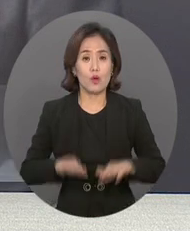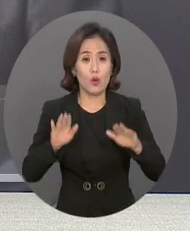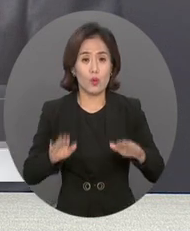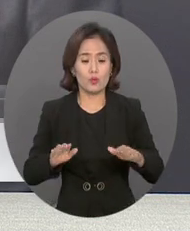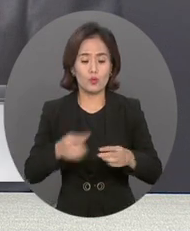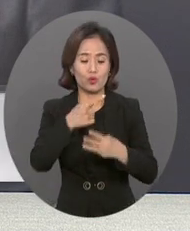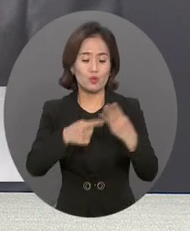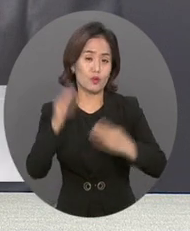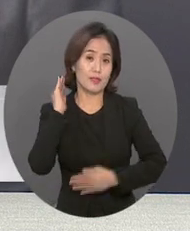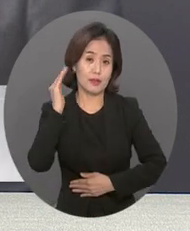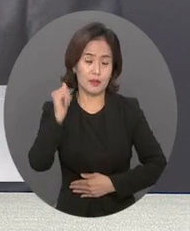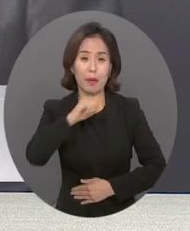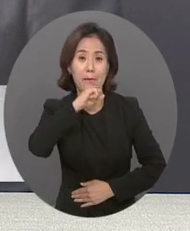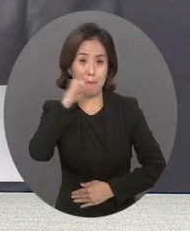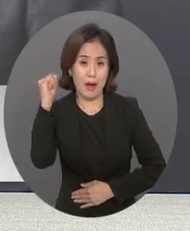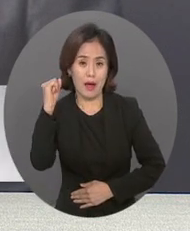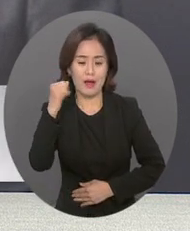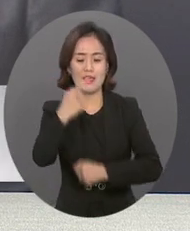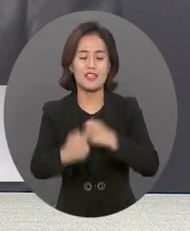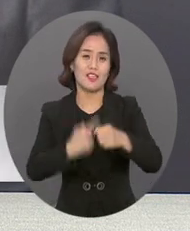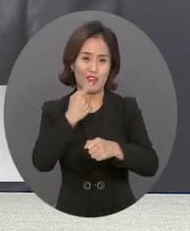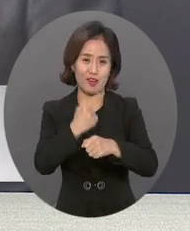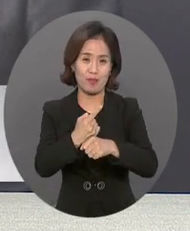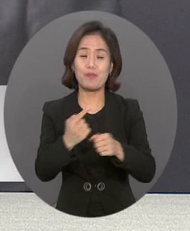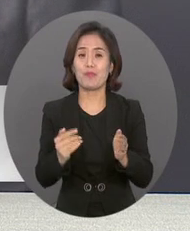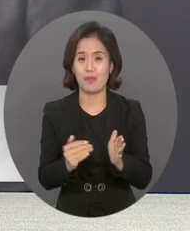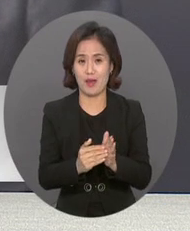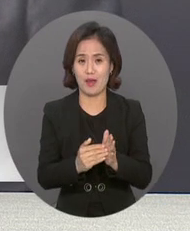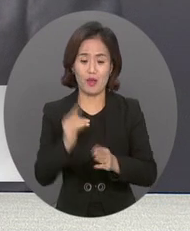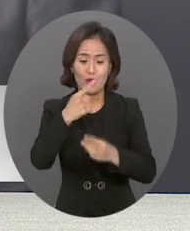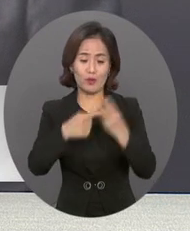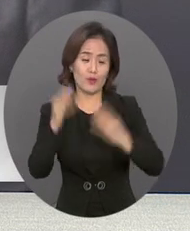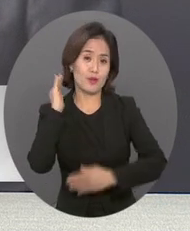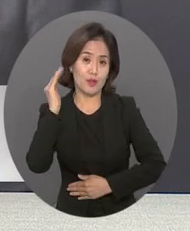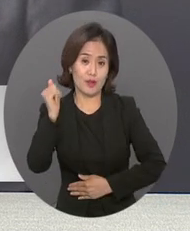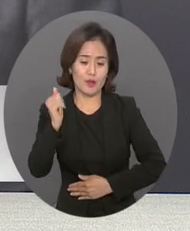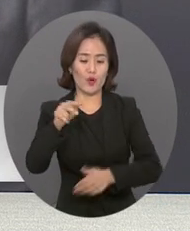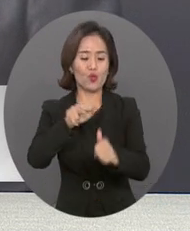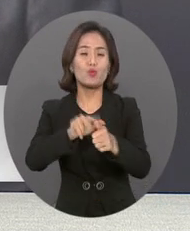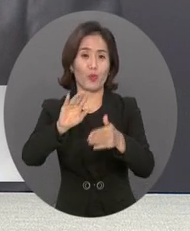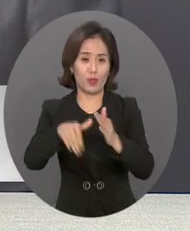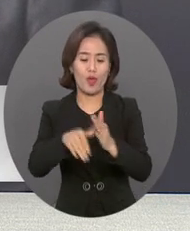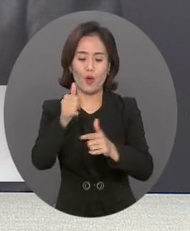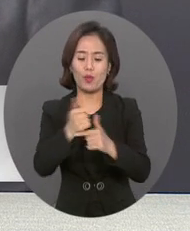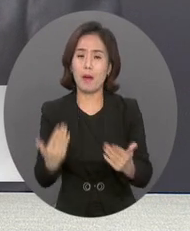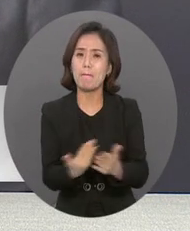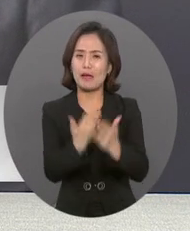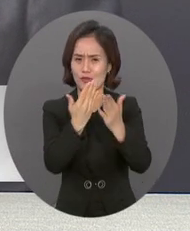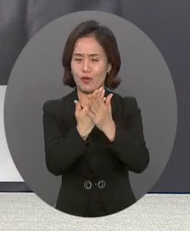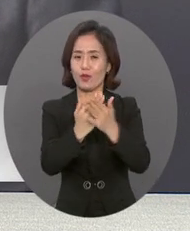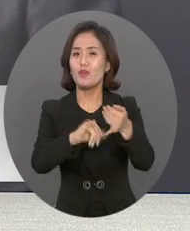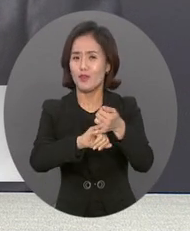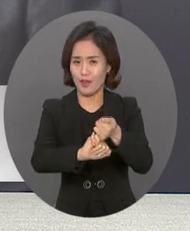오늘로 윤석열 대통령이 당선된 지 꼭 1년이 됐습니다. 윤석열 대통령은 후보 시절 호남 발전을